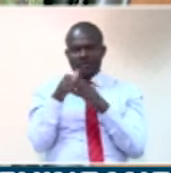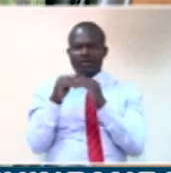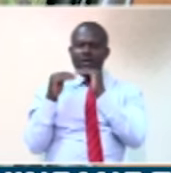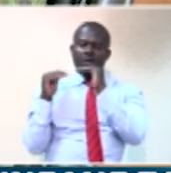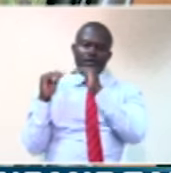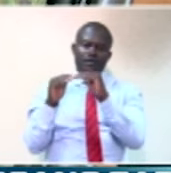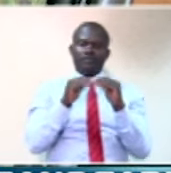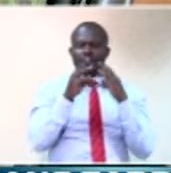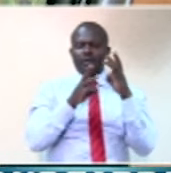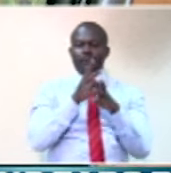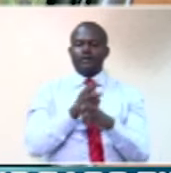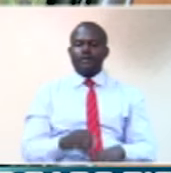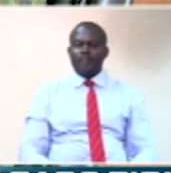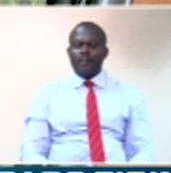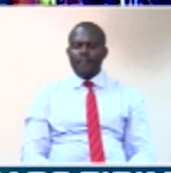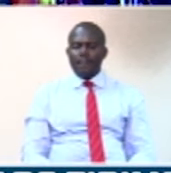ku isi.